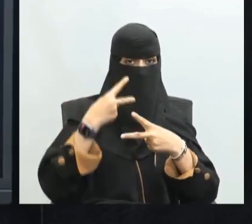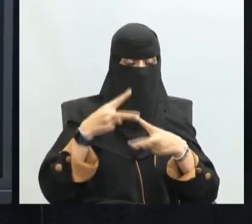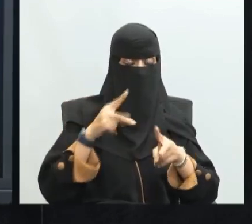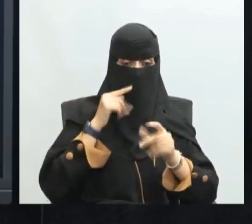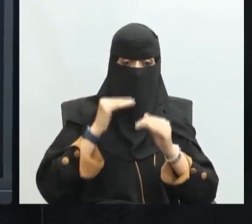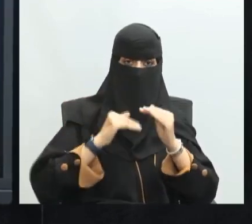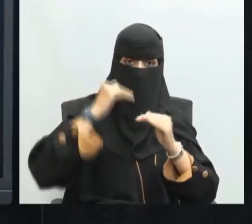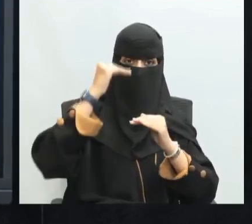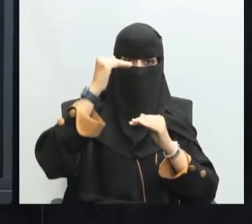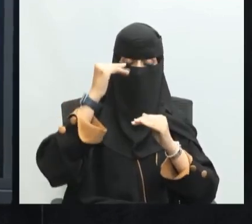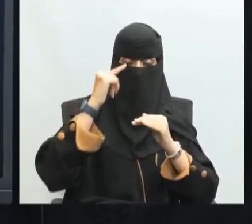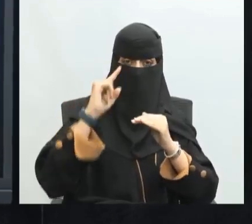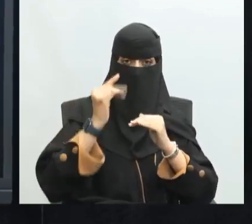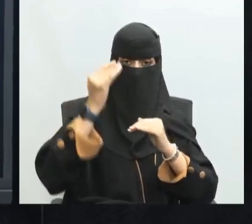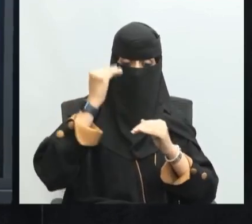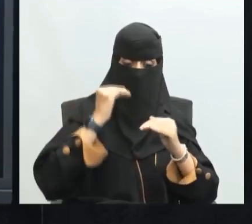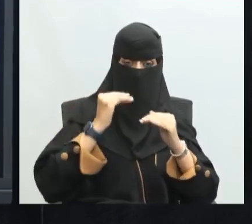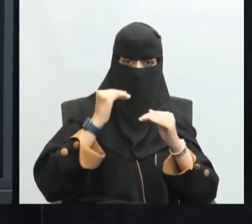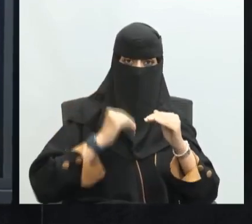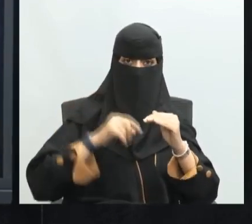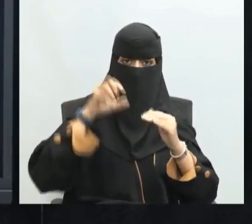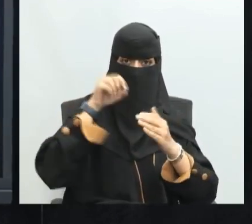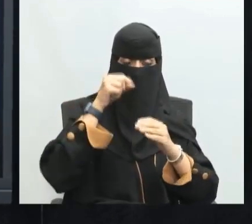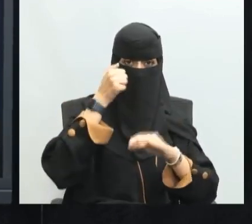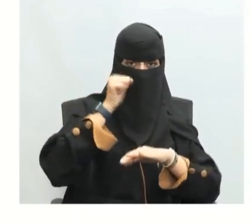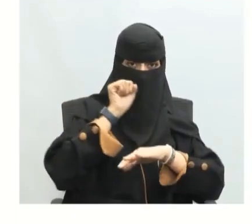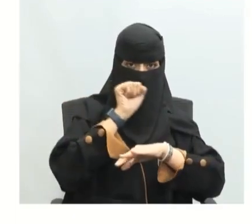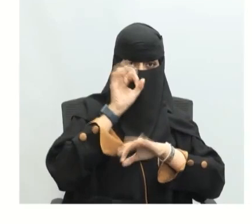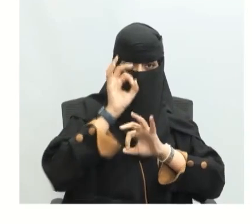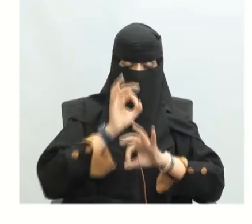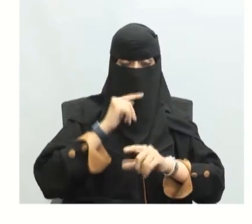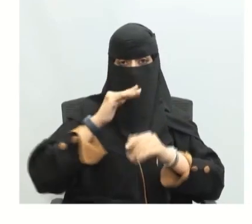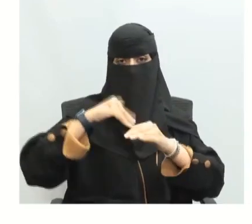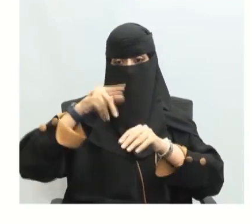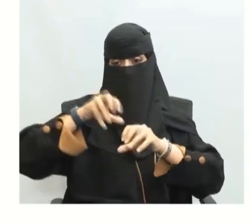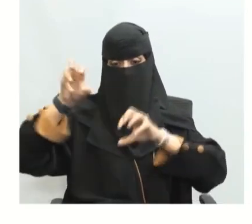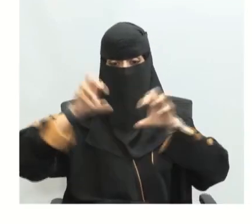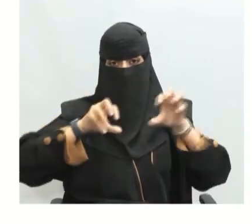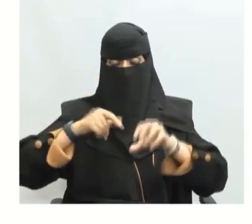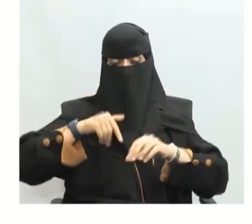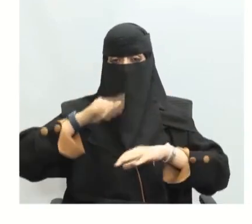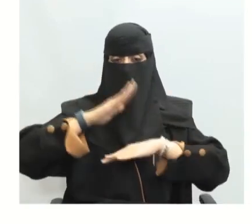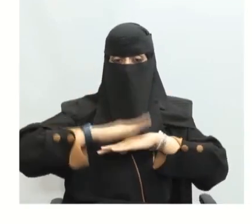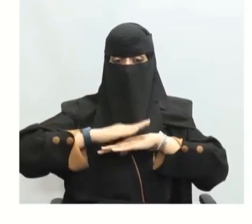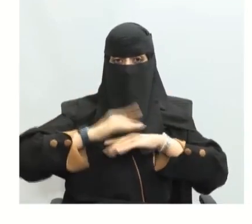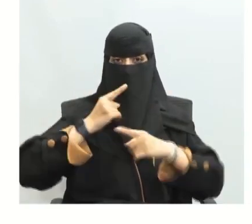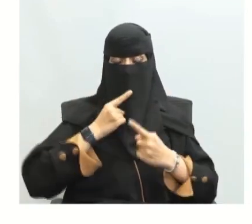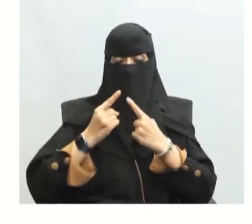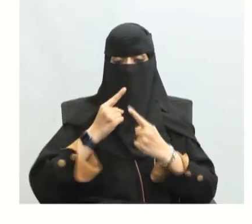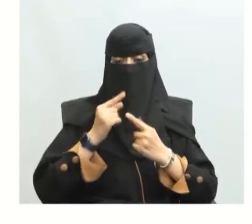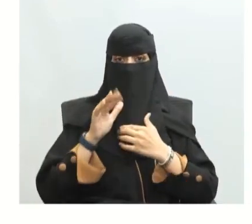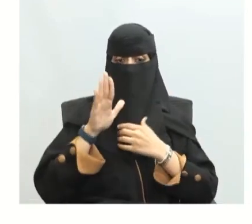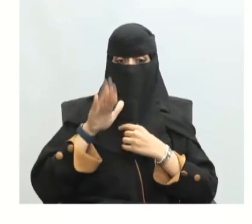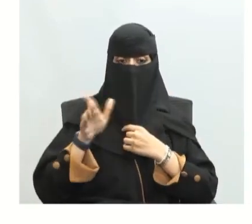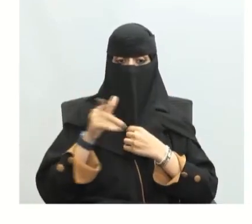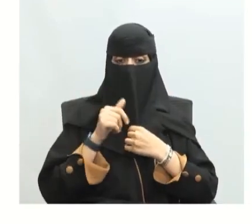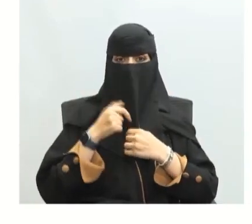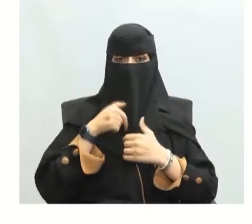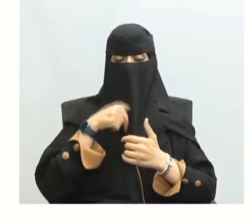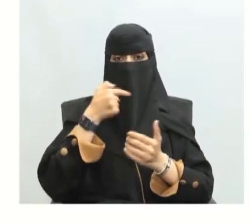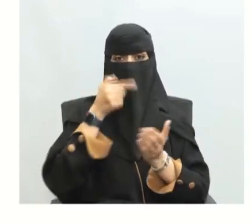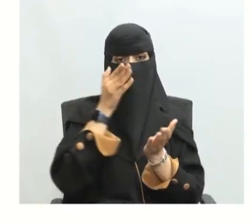بالاصول ثم الفروع ايضا من اداب الحوار احسنتم من اداب